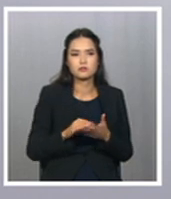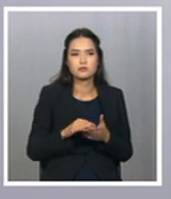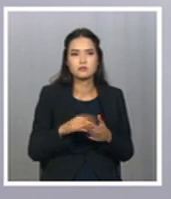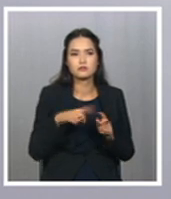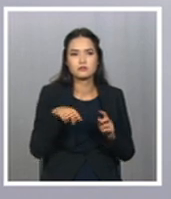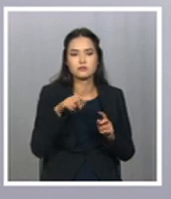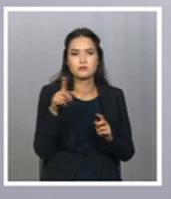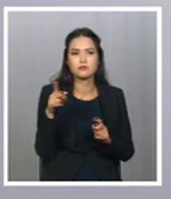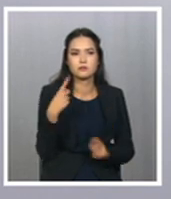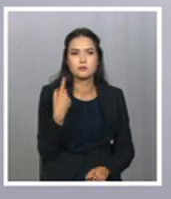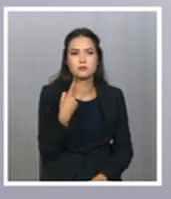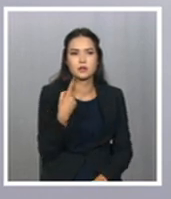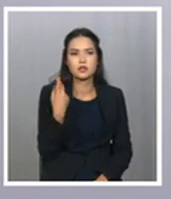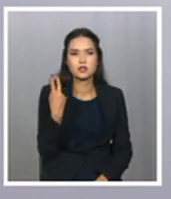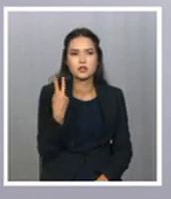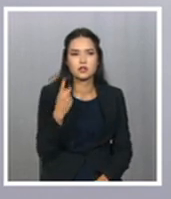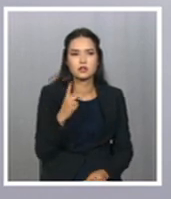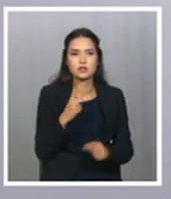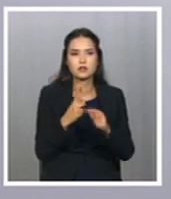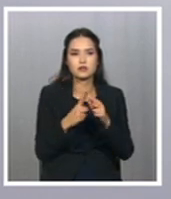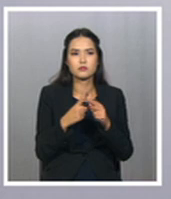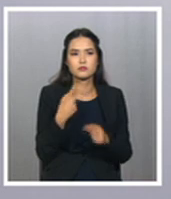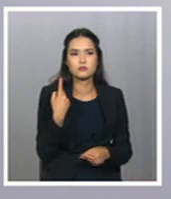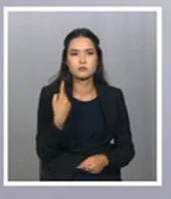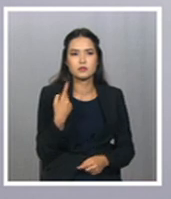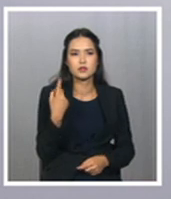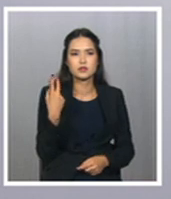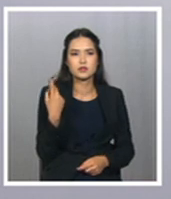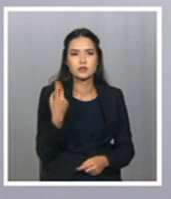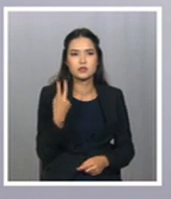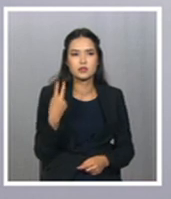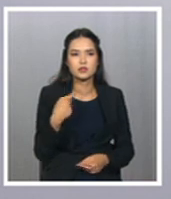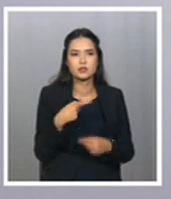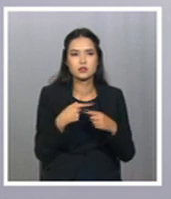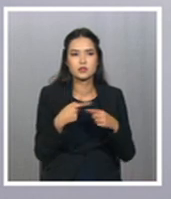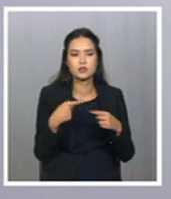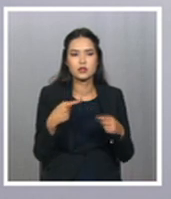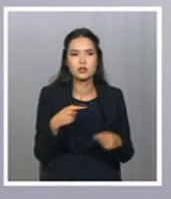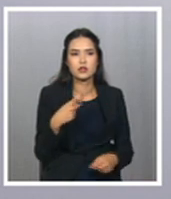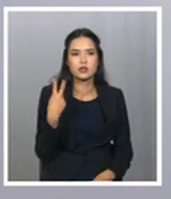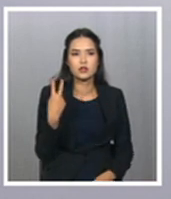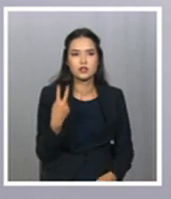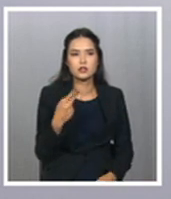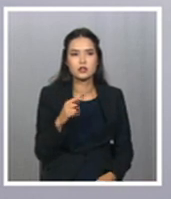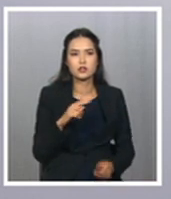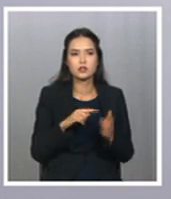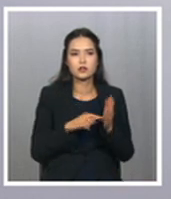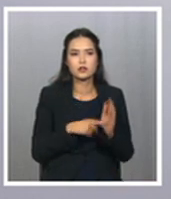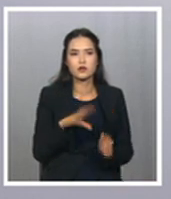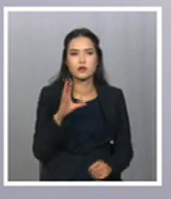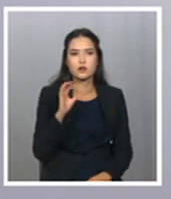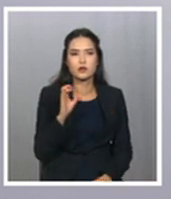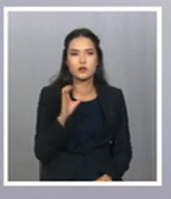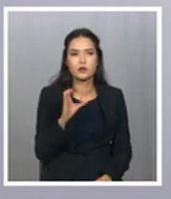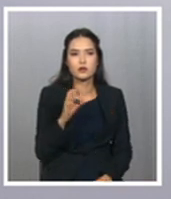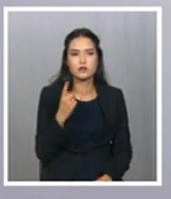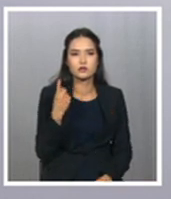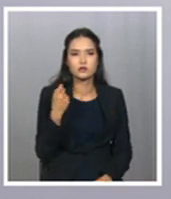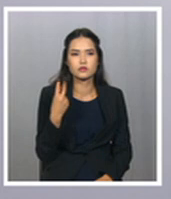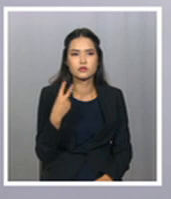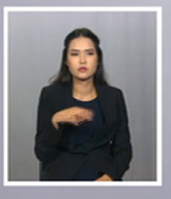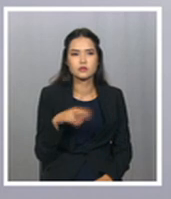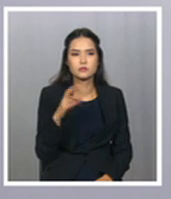түбір астында 1-дің квадраты ол EF-тің квадраты, бір тағы 1 дегеніміз ол